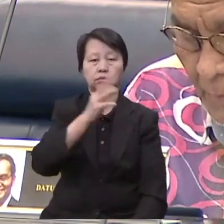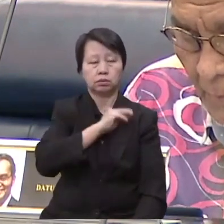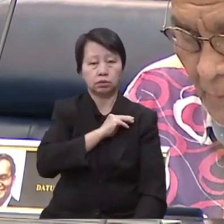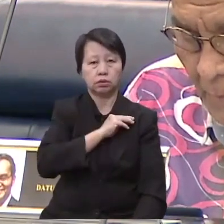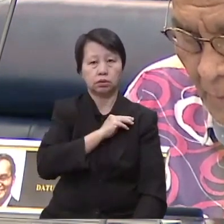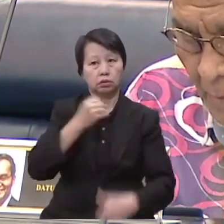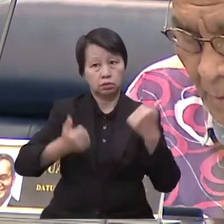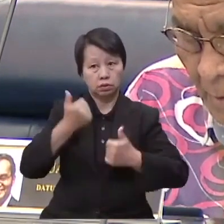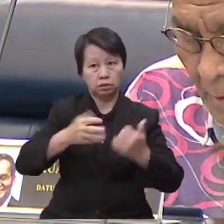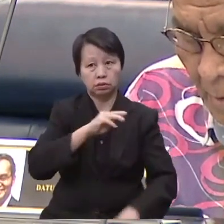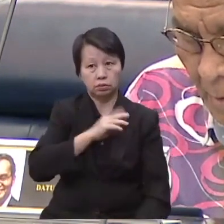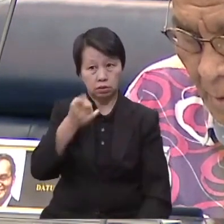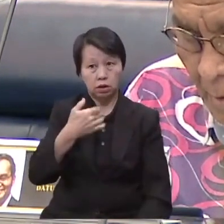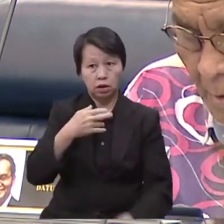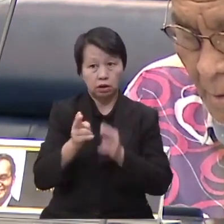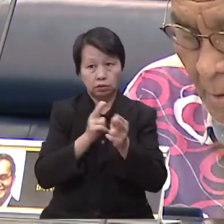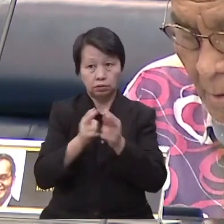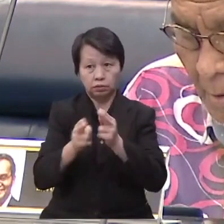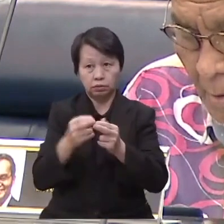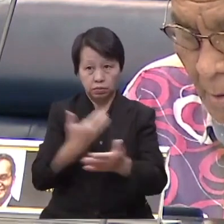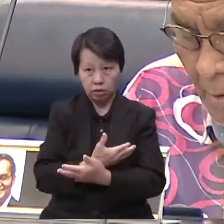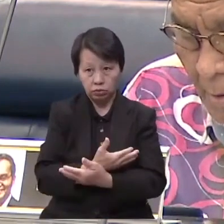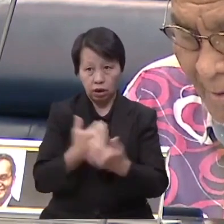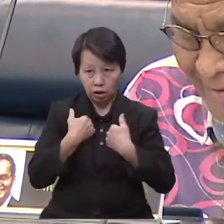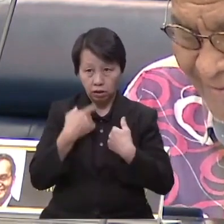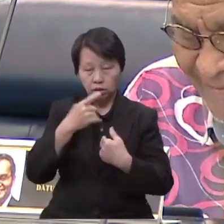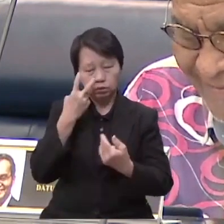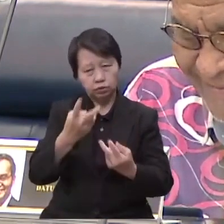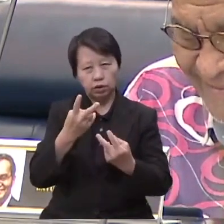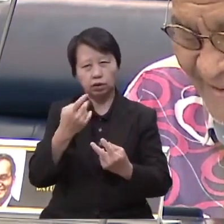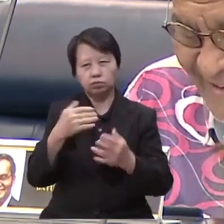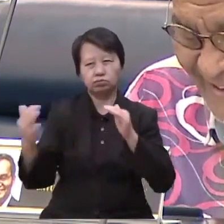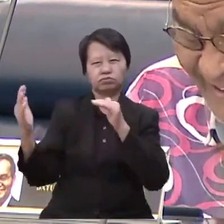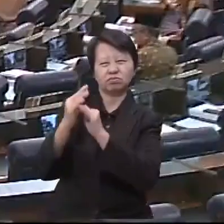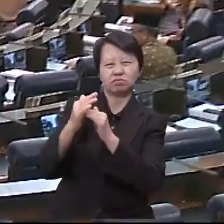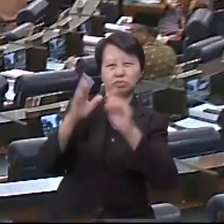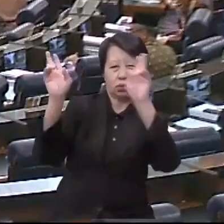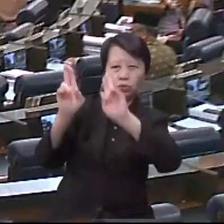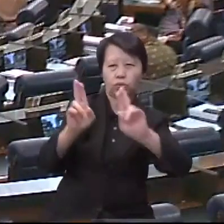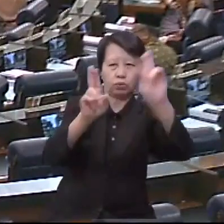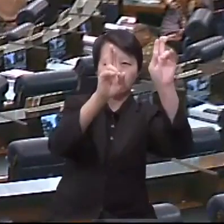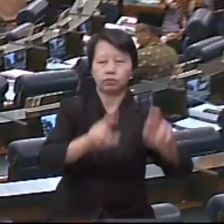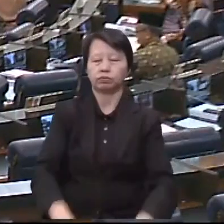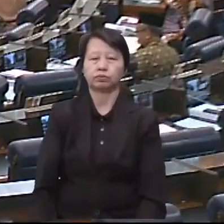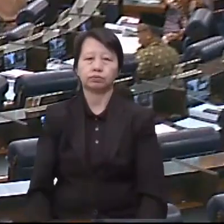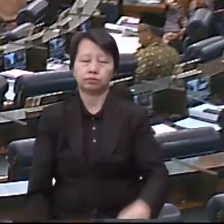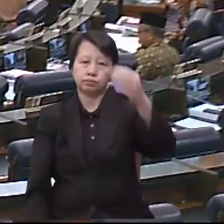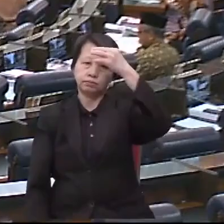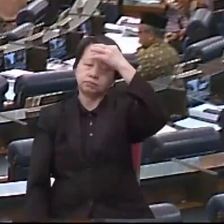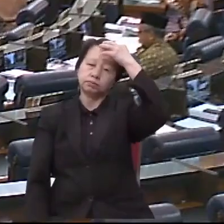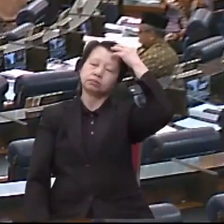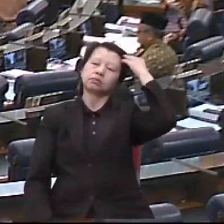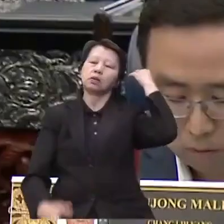menteri sama ada menteri ada usaha untuk tengok transbounding ha act Terima kasih kasih yang